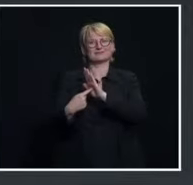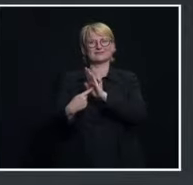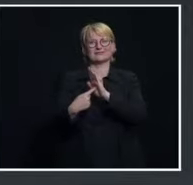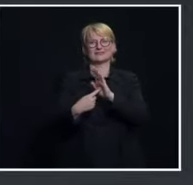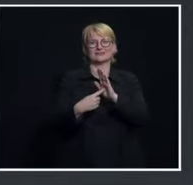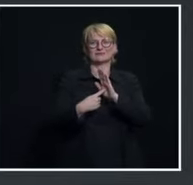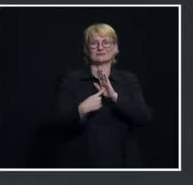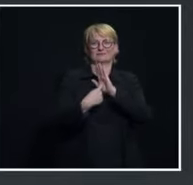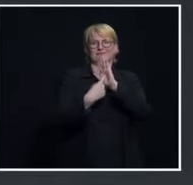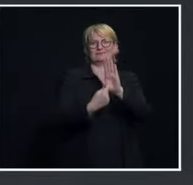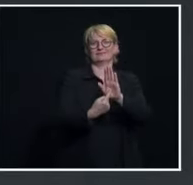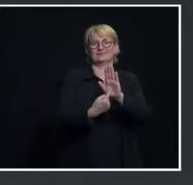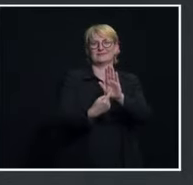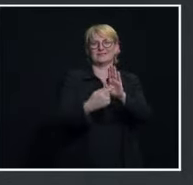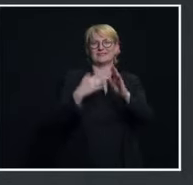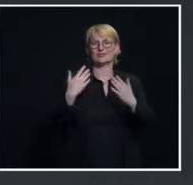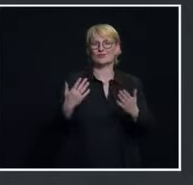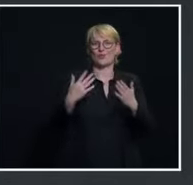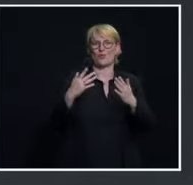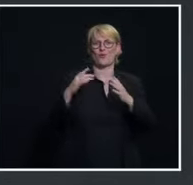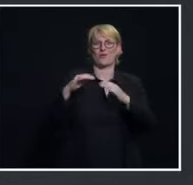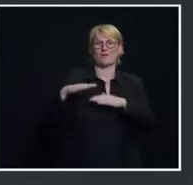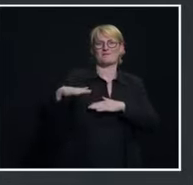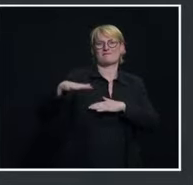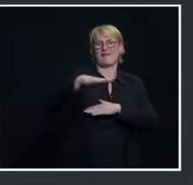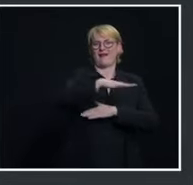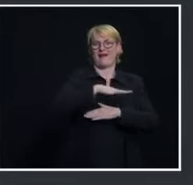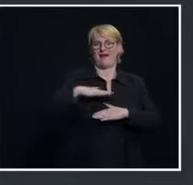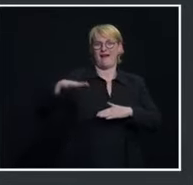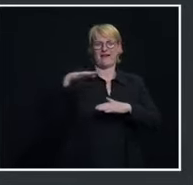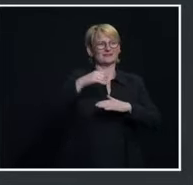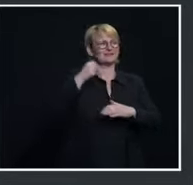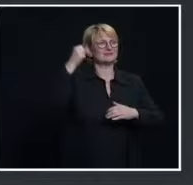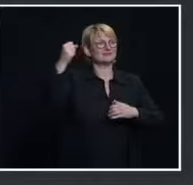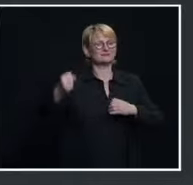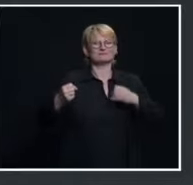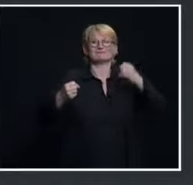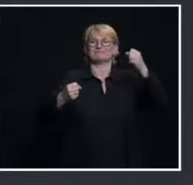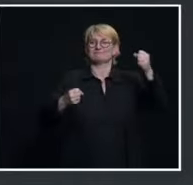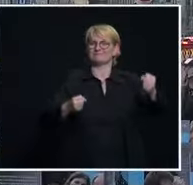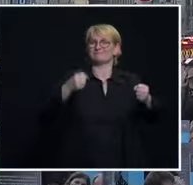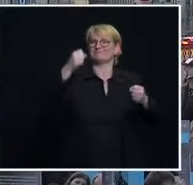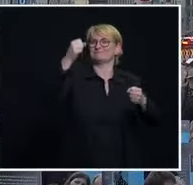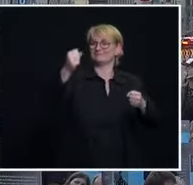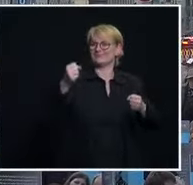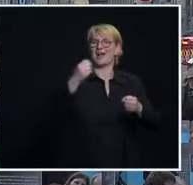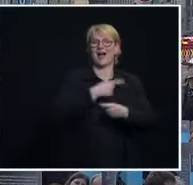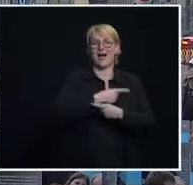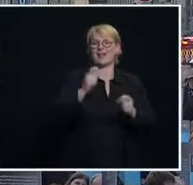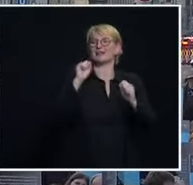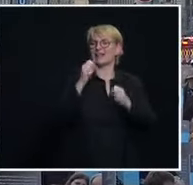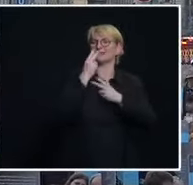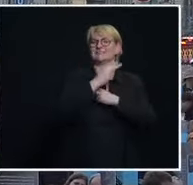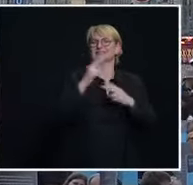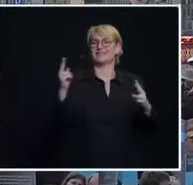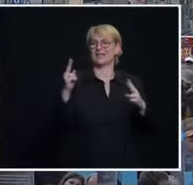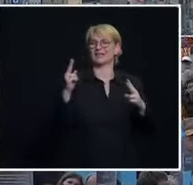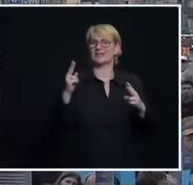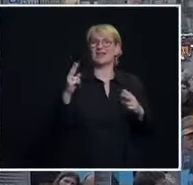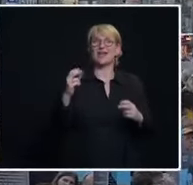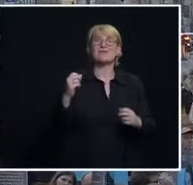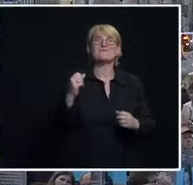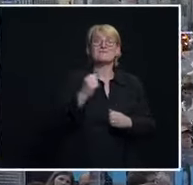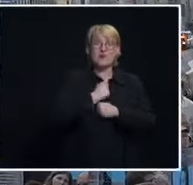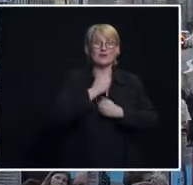unübersehbar auf die Plätze dieser Stadt zu tragen. Das macht Mut und erfordert auch